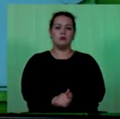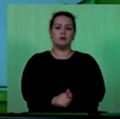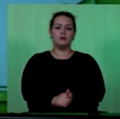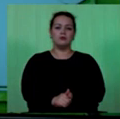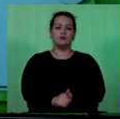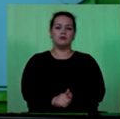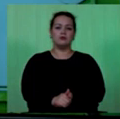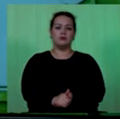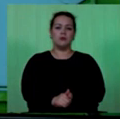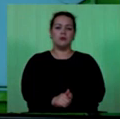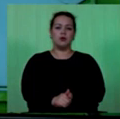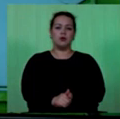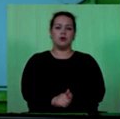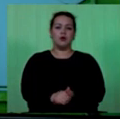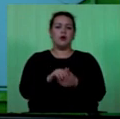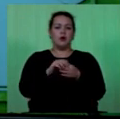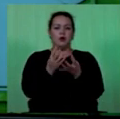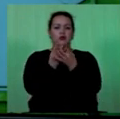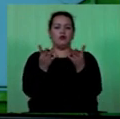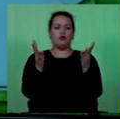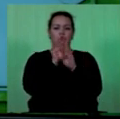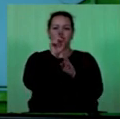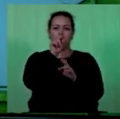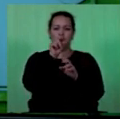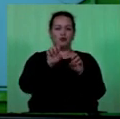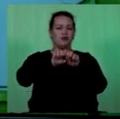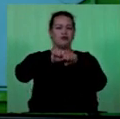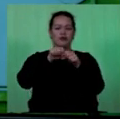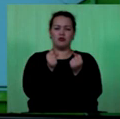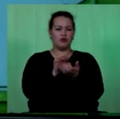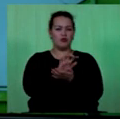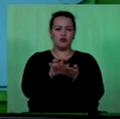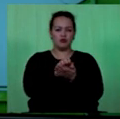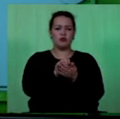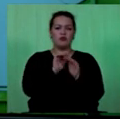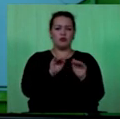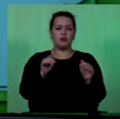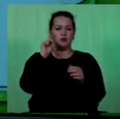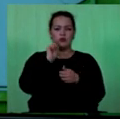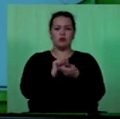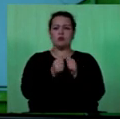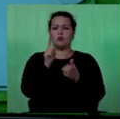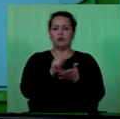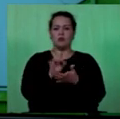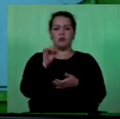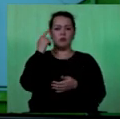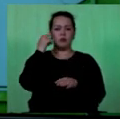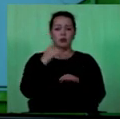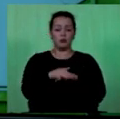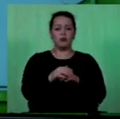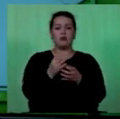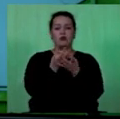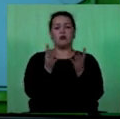Не разоряйте птичьи гнезда. Дети запомнить должны и понять, гнезда